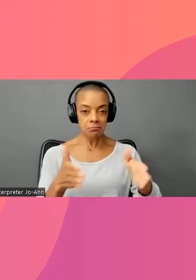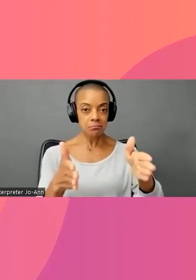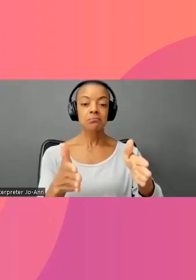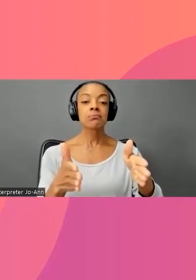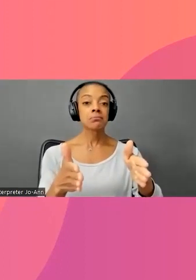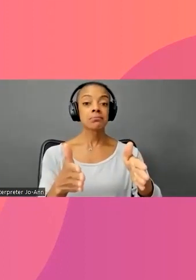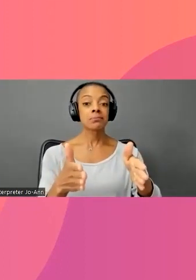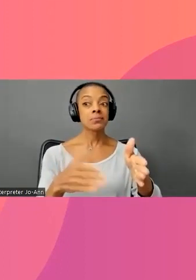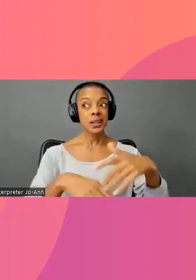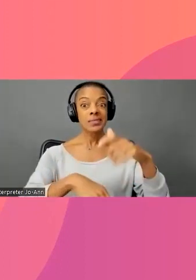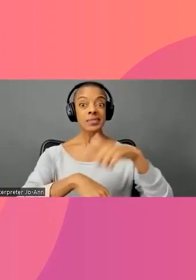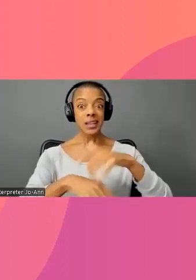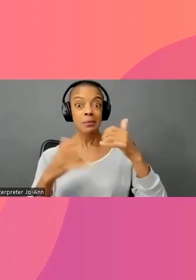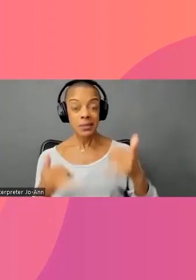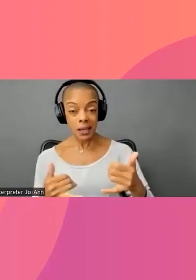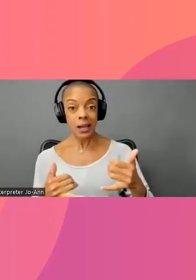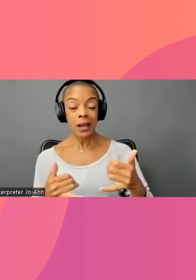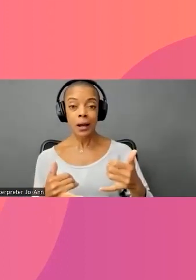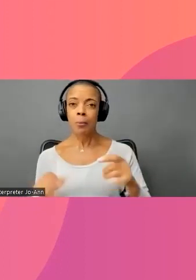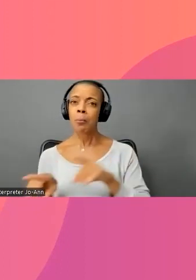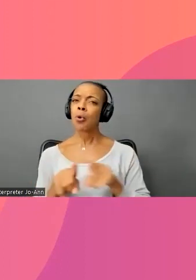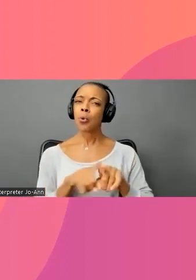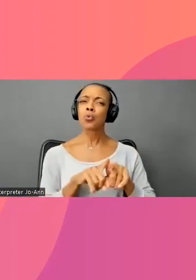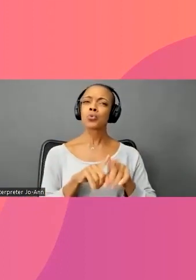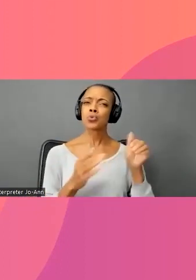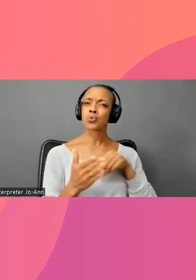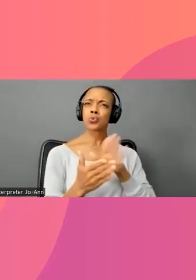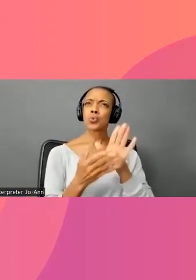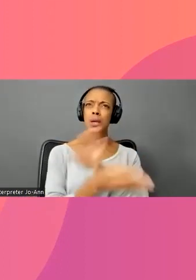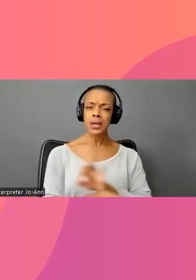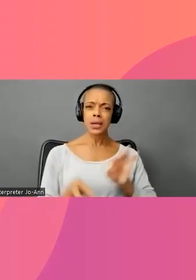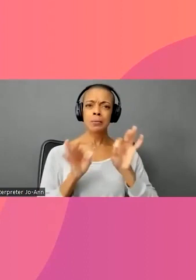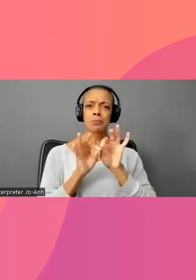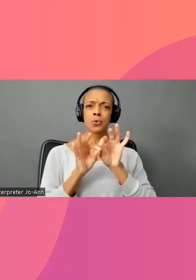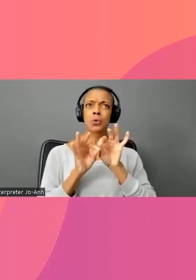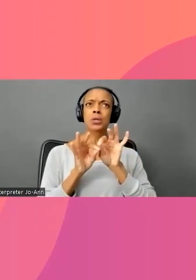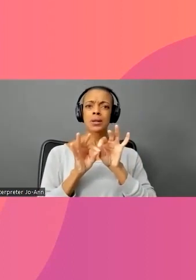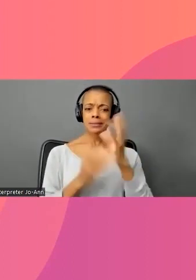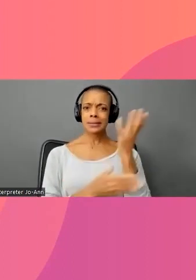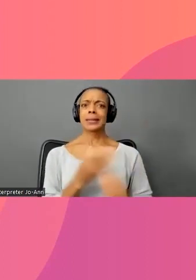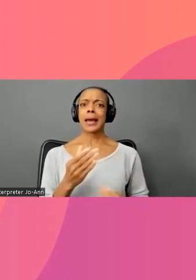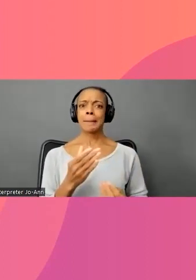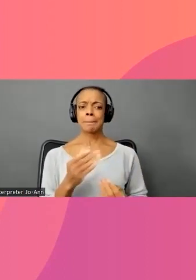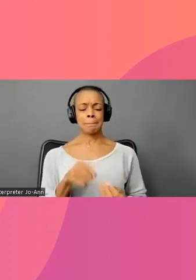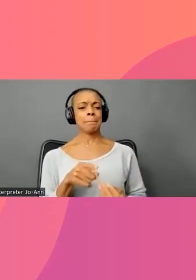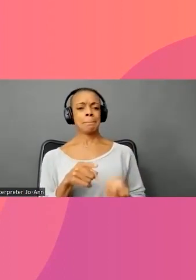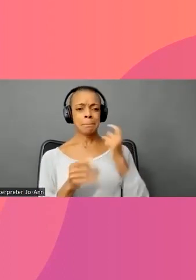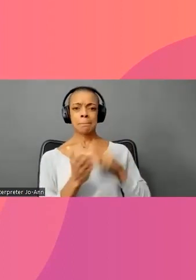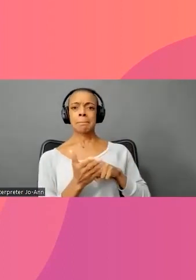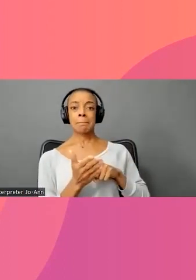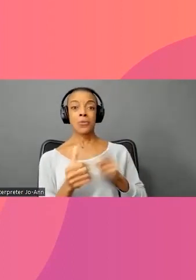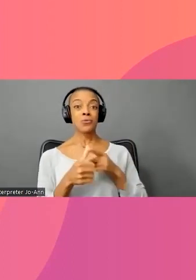TC, ce n'est pas seulement opportun et nouveau, mais ça donc comble une